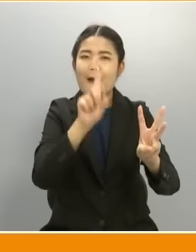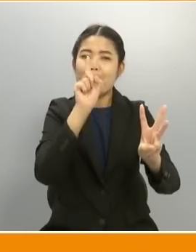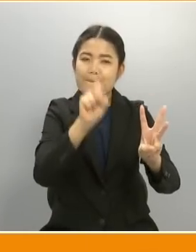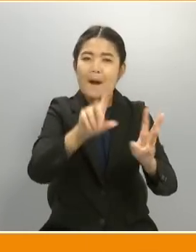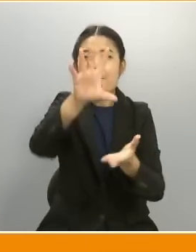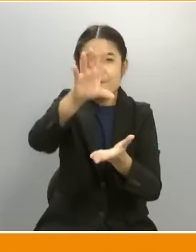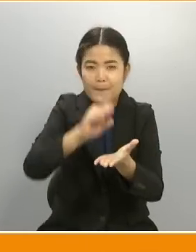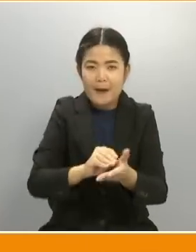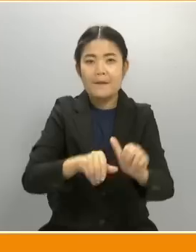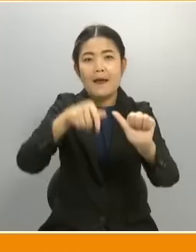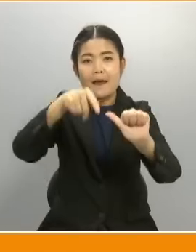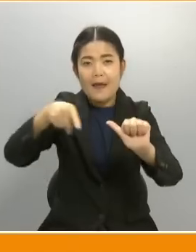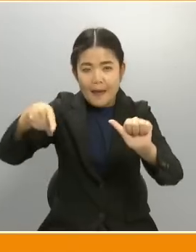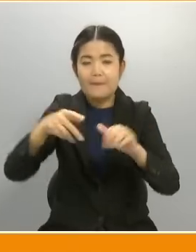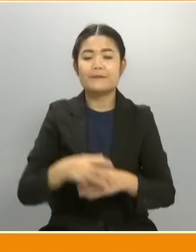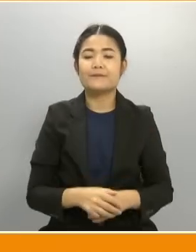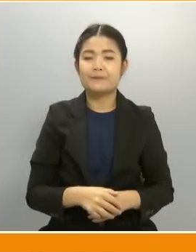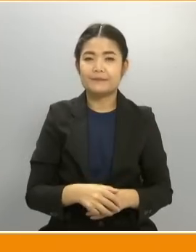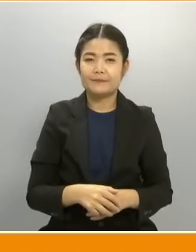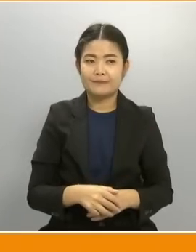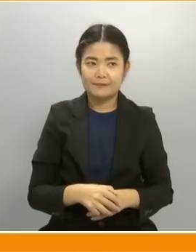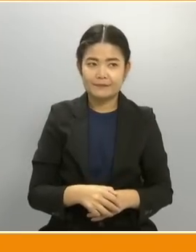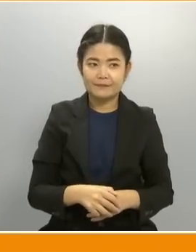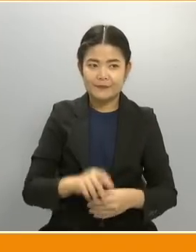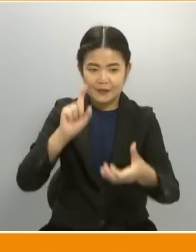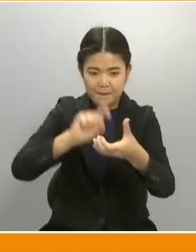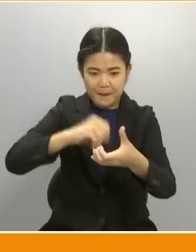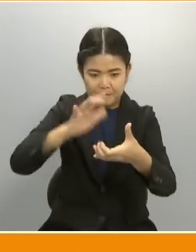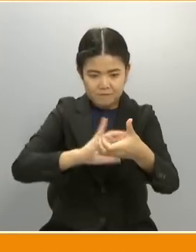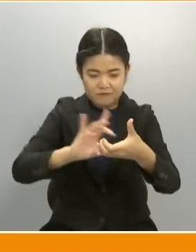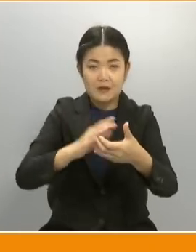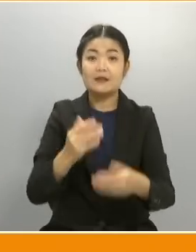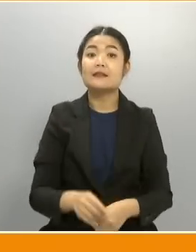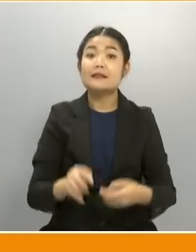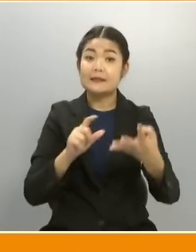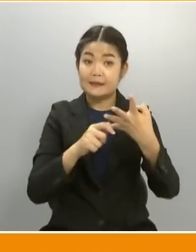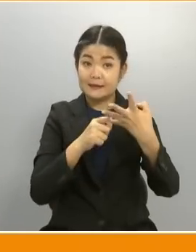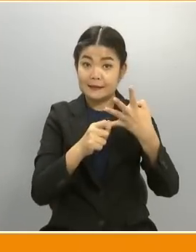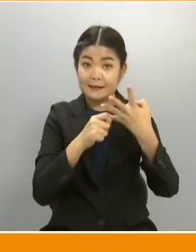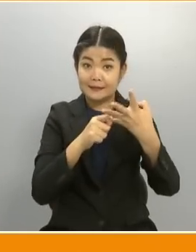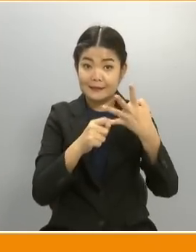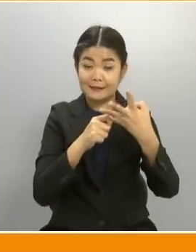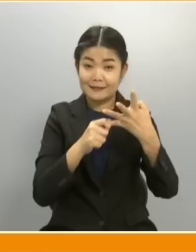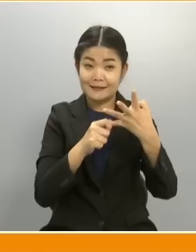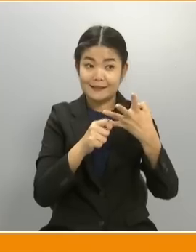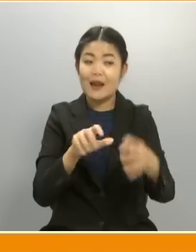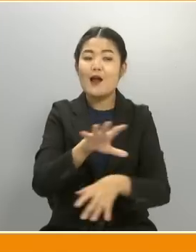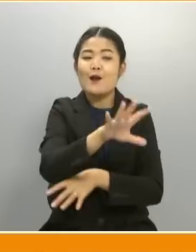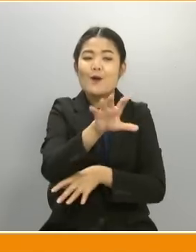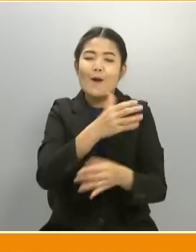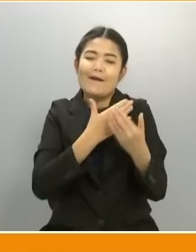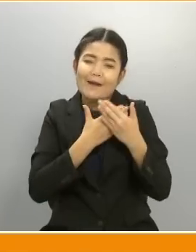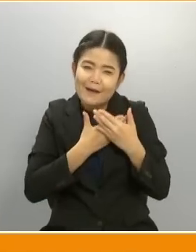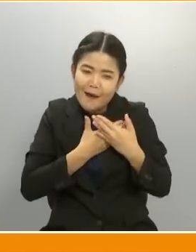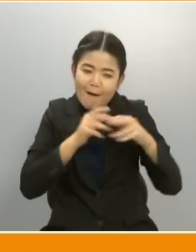จีบกันอยู่ดีๆส่งลิงก์ให้กดโหลดการไปรับรีโมทควบคุมมือถือแล้วเส่ 4นี่แหละหลอกให้รักแล้วก็